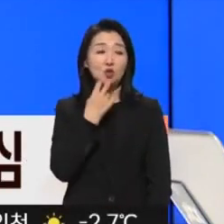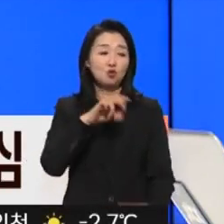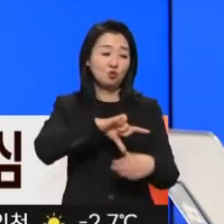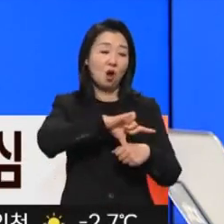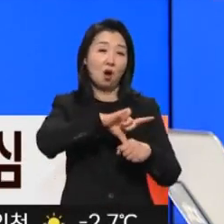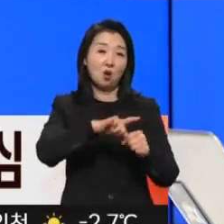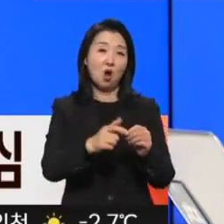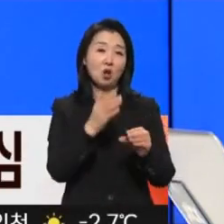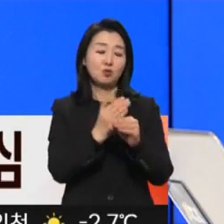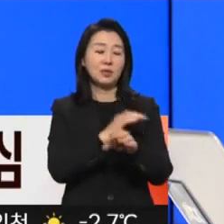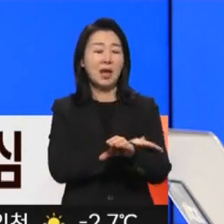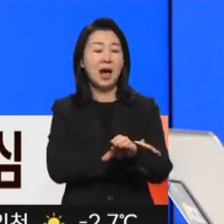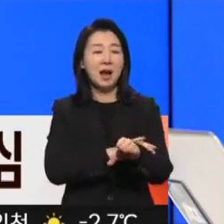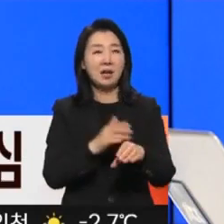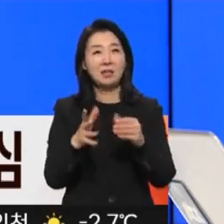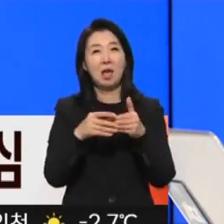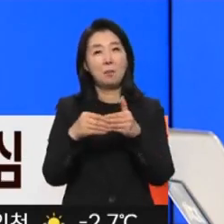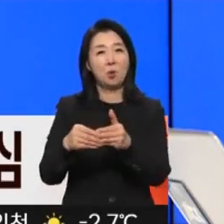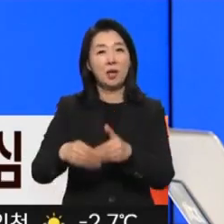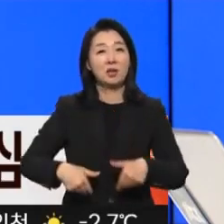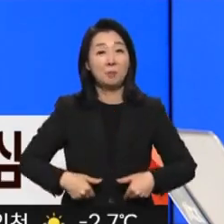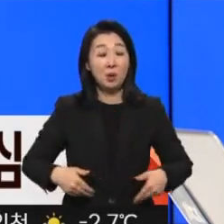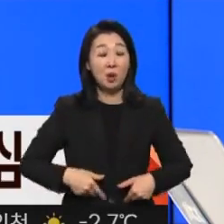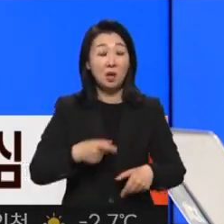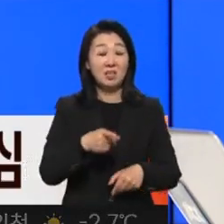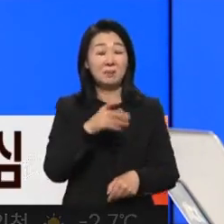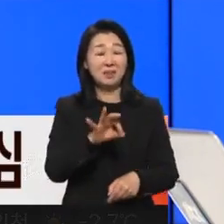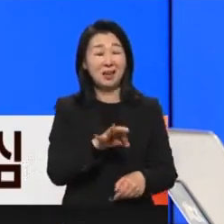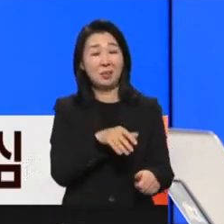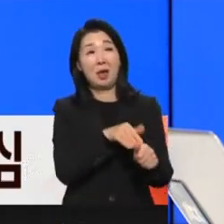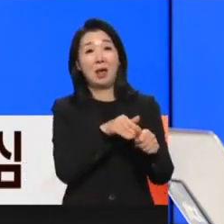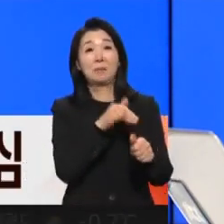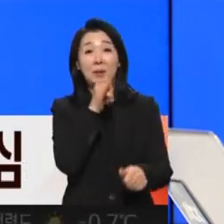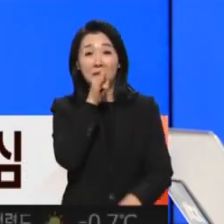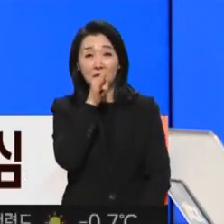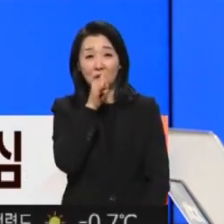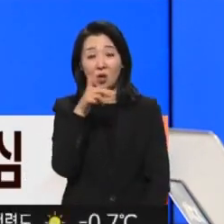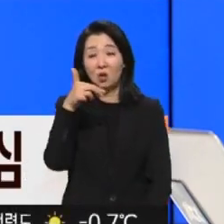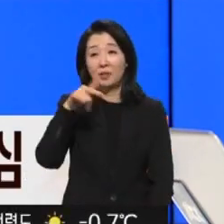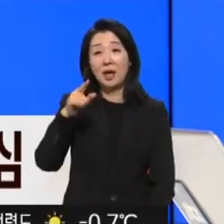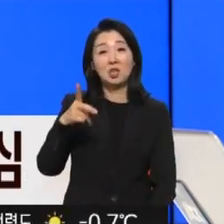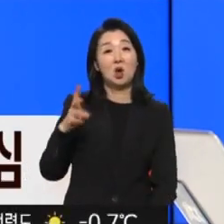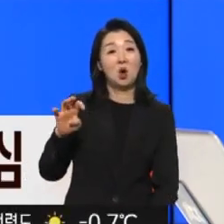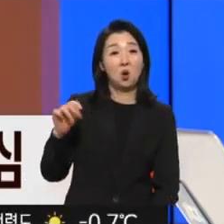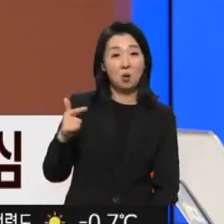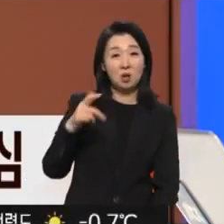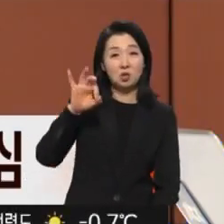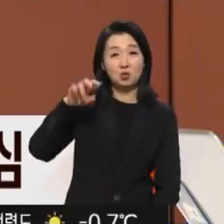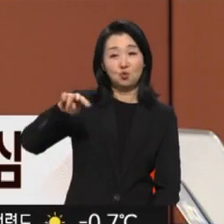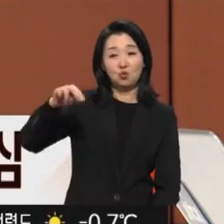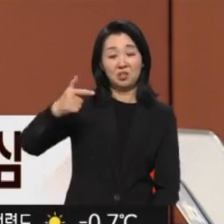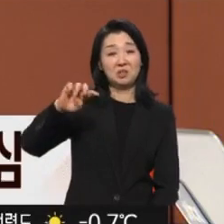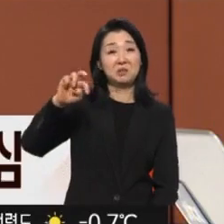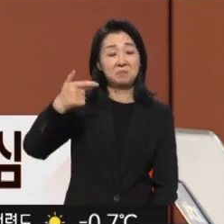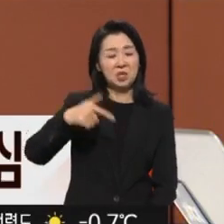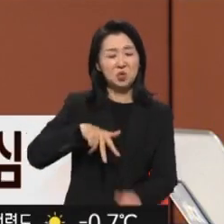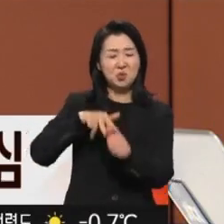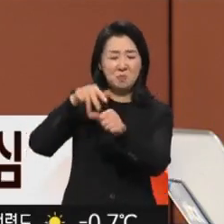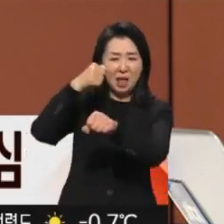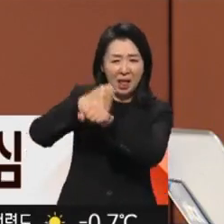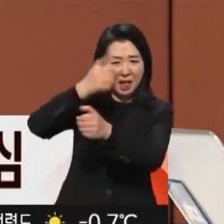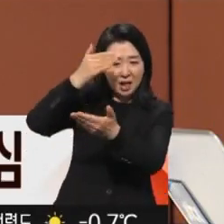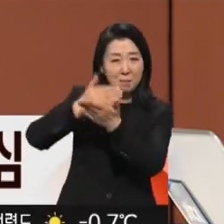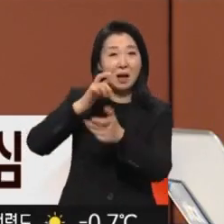당대표가 이끌어야 한다면서 김장연대에 오늘 견제구를 던졌습니다. 나경원 부위원장과 유승민 전 의원 여전히 출마를 고심